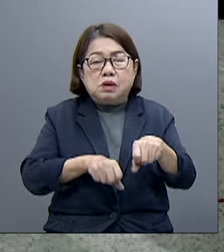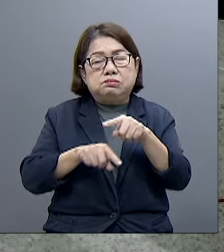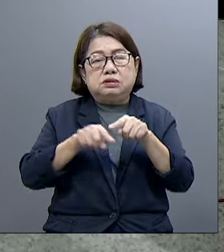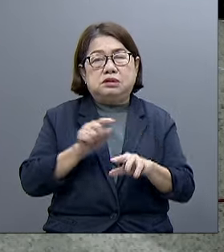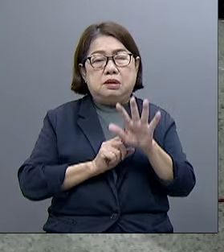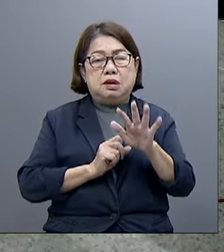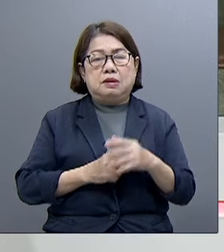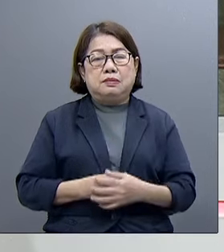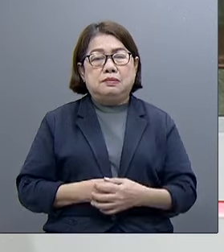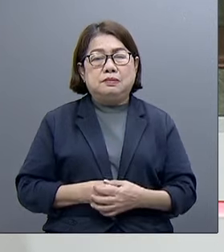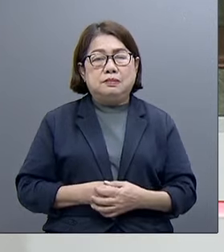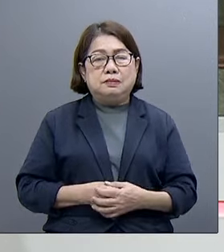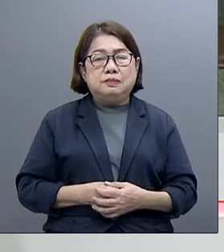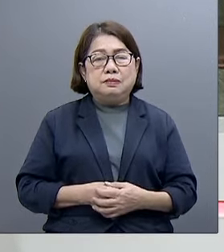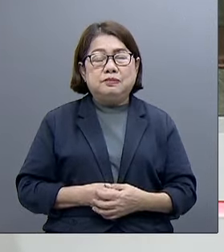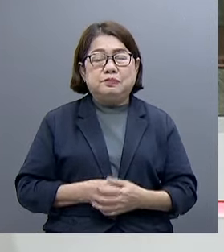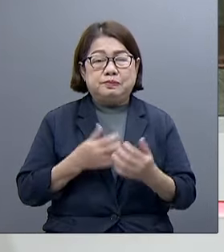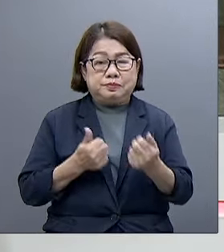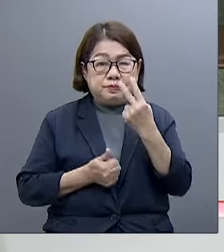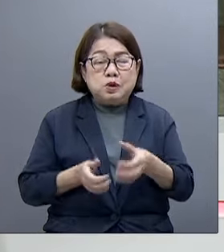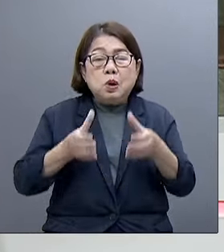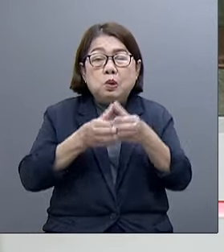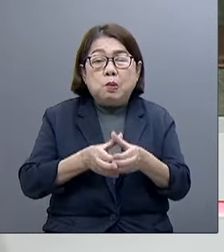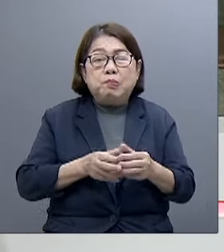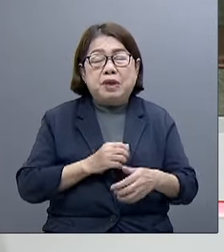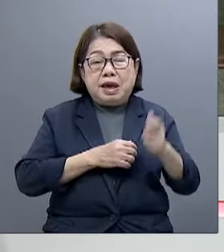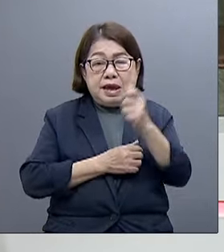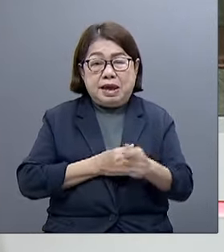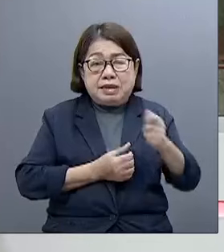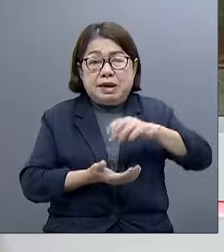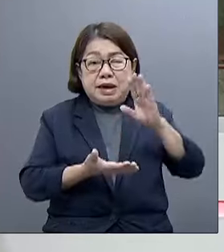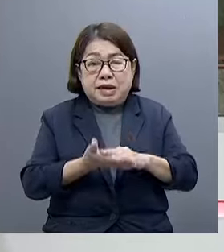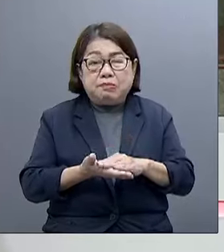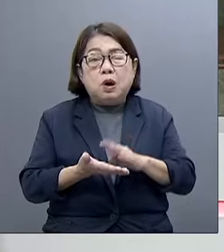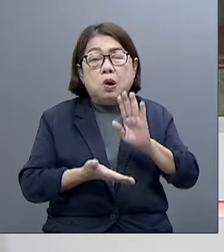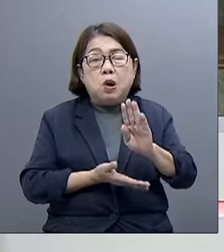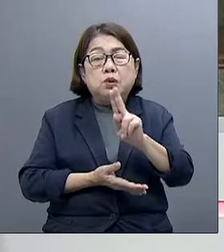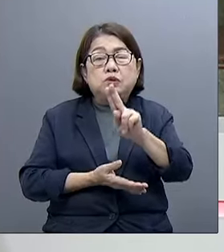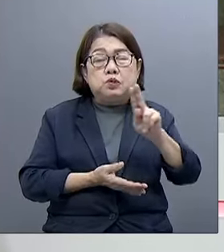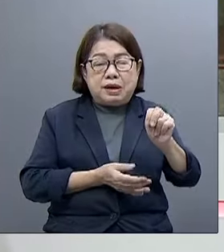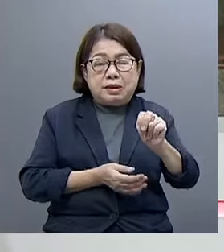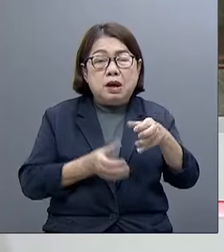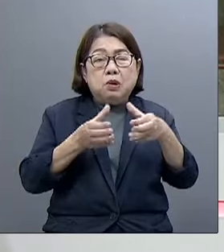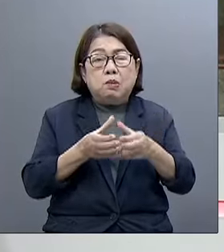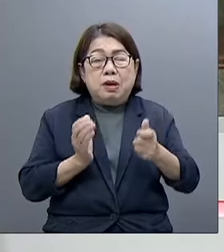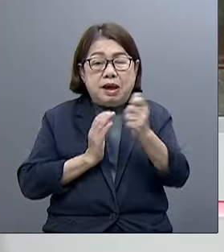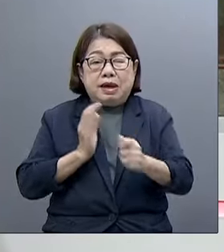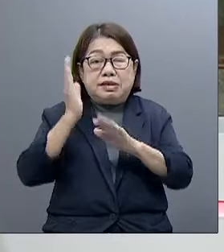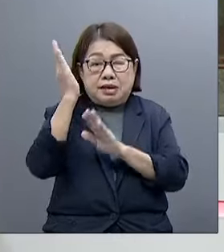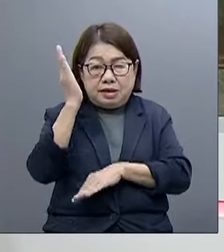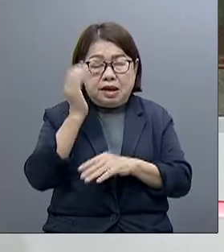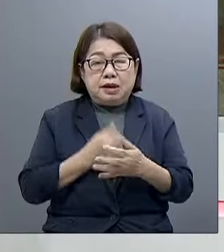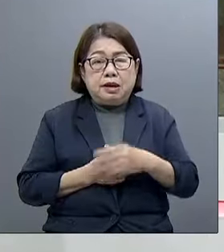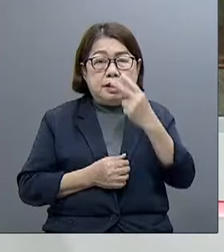ะมาดูในเอเชียกันบ้างค่ะอ้างอิงจากข้อมูลขององค์การอนามัยโลกประจำภูมิภาคเอเชียใต้และตะวันออกนะคะคุณผู้ชม